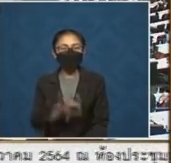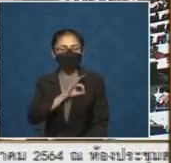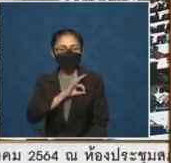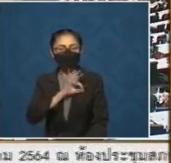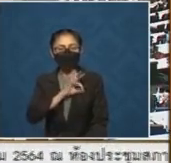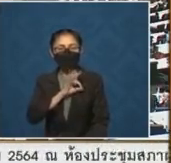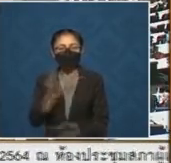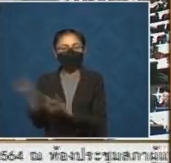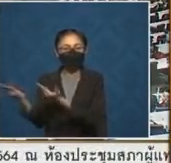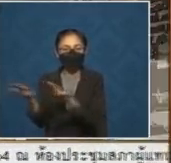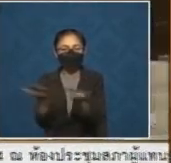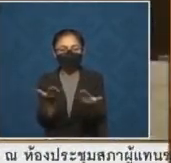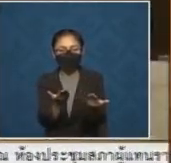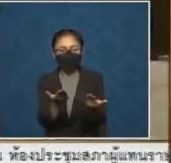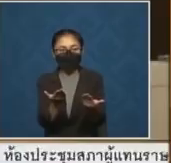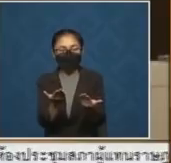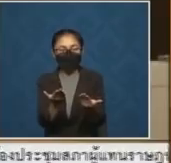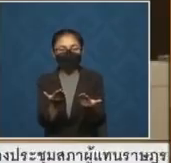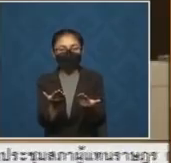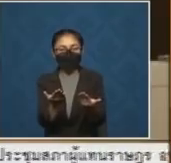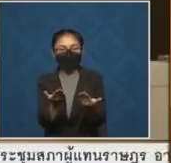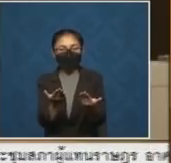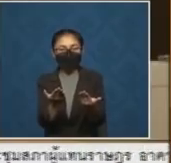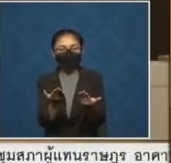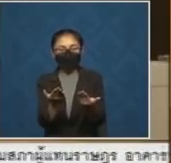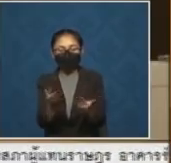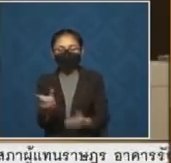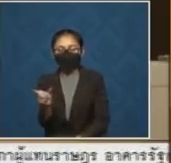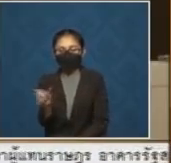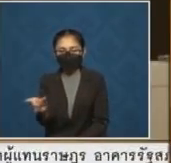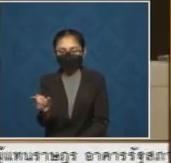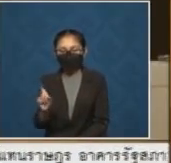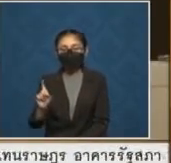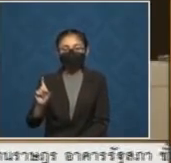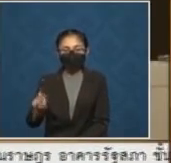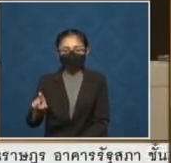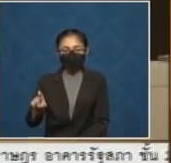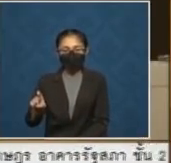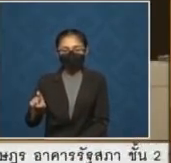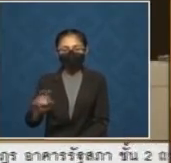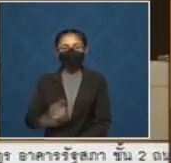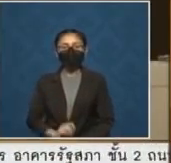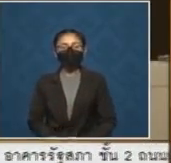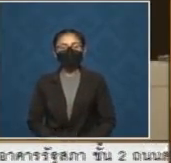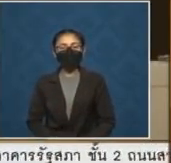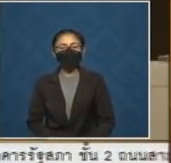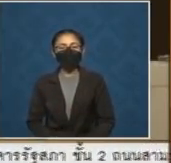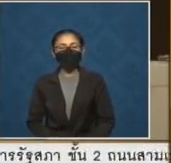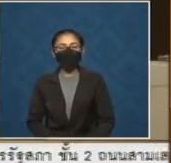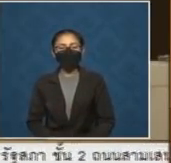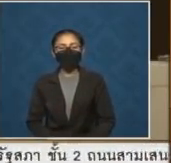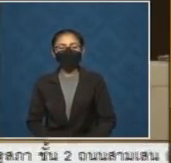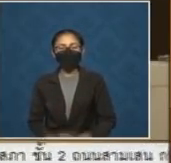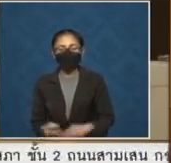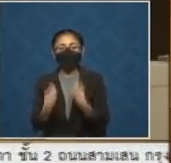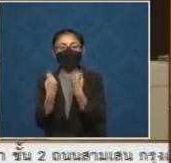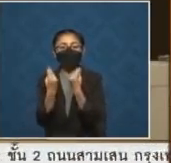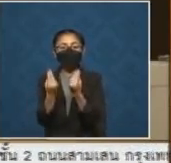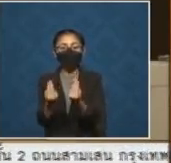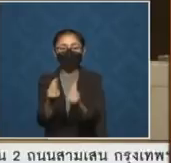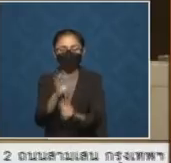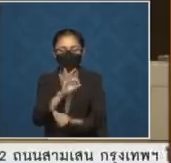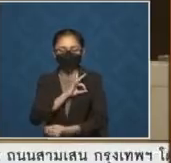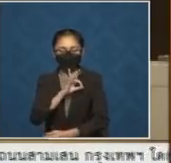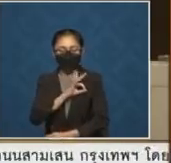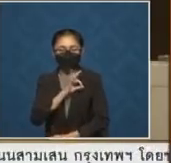10:40, 10:41, 10:49, 50:30ก็เข้าไป11โมงกว่า11นาฬิกา25นาทีทีมข่าวของเรารายงานมาว่าพี่ป๋องคะหลังจากสั่งพักการประชุมไป30